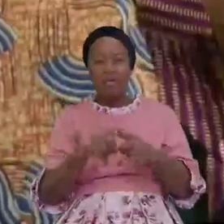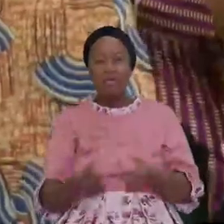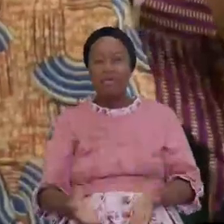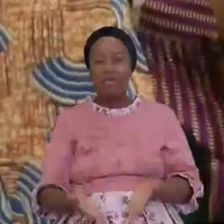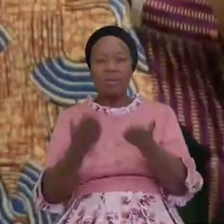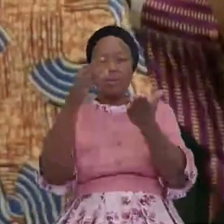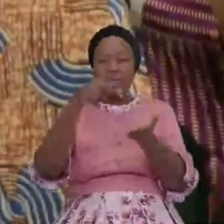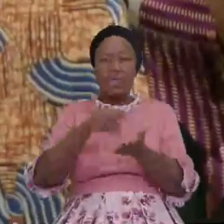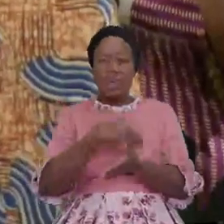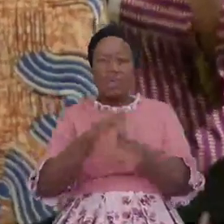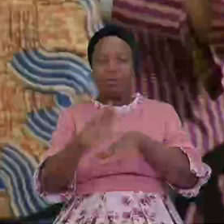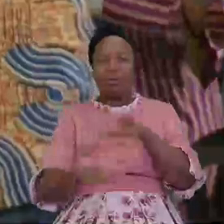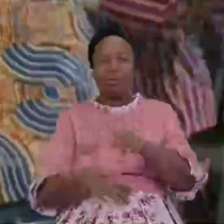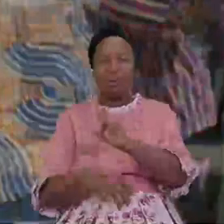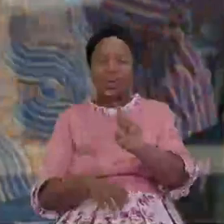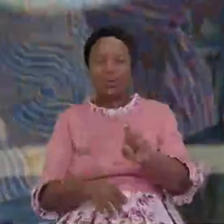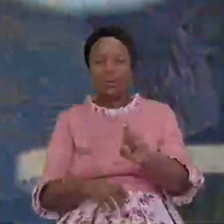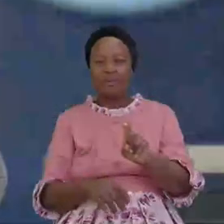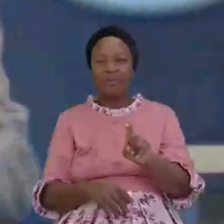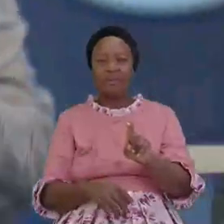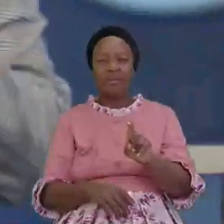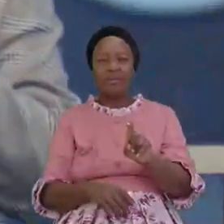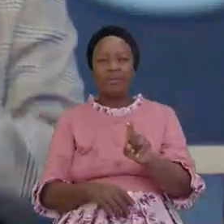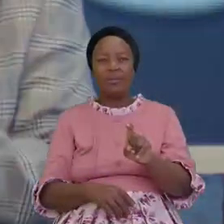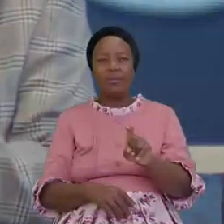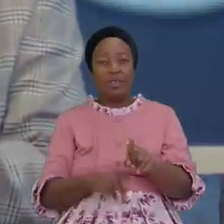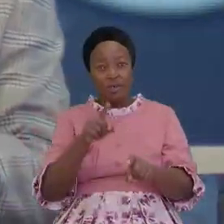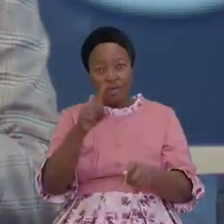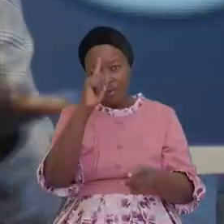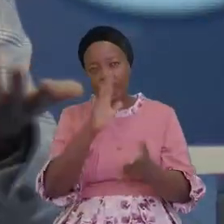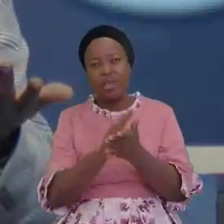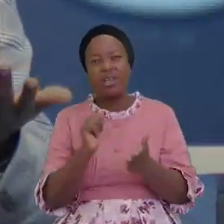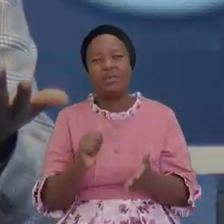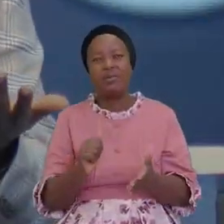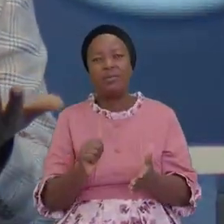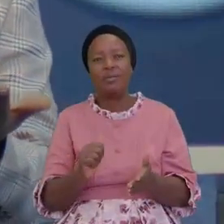Est-ce qu'il peut faire marcher, faire lever, marcher les paralytiques?